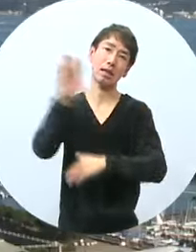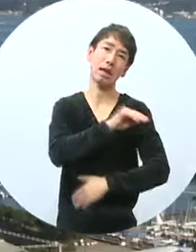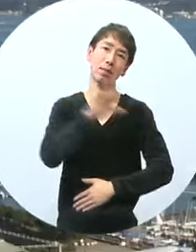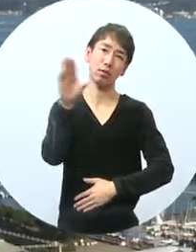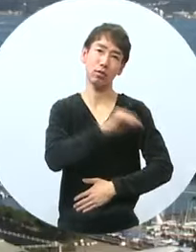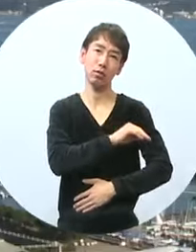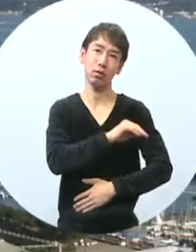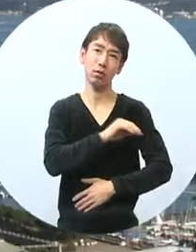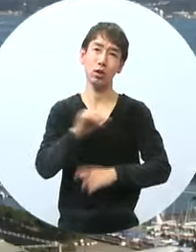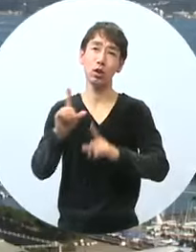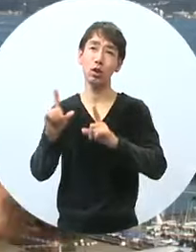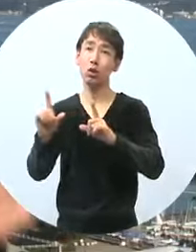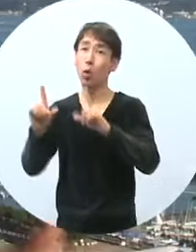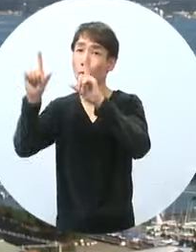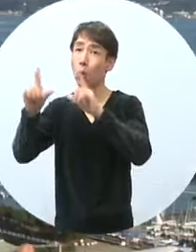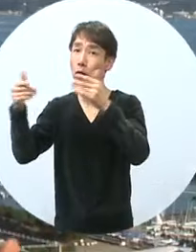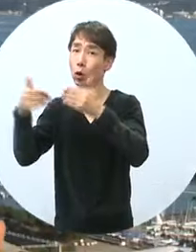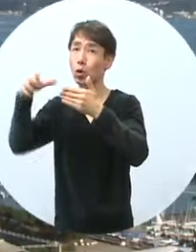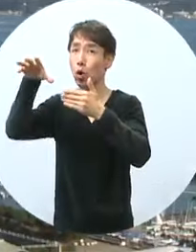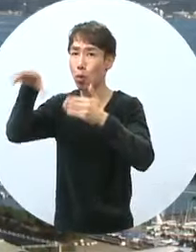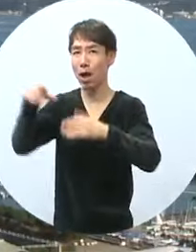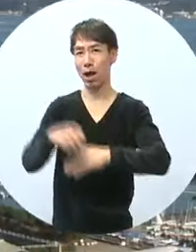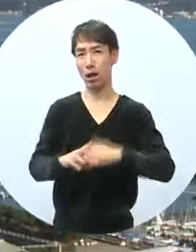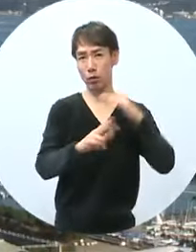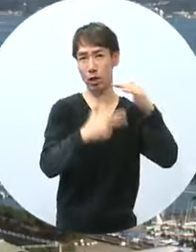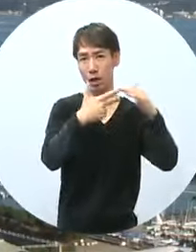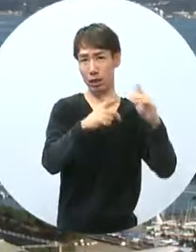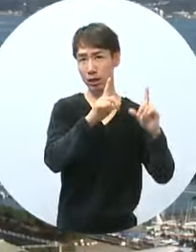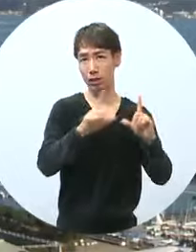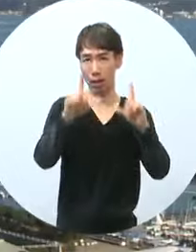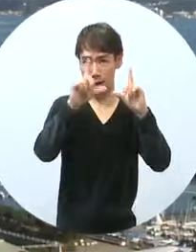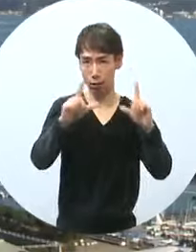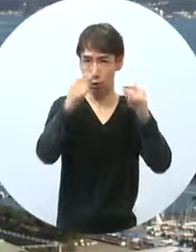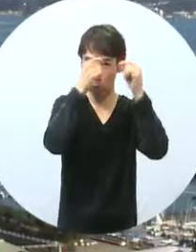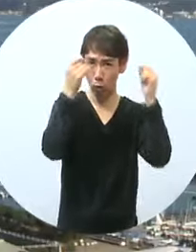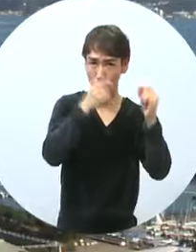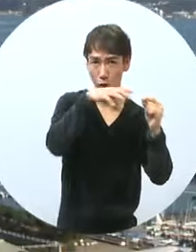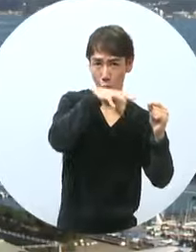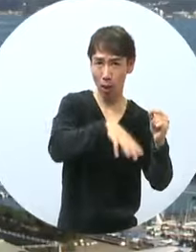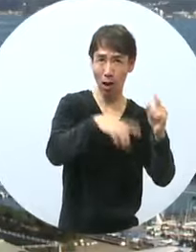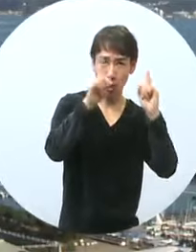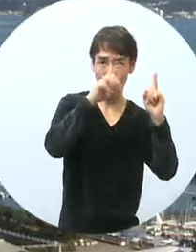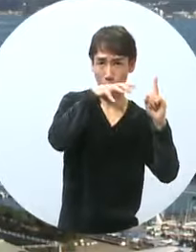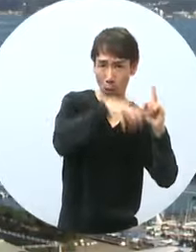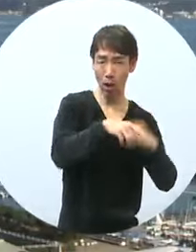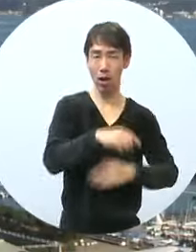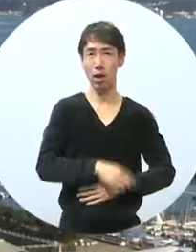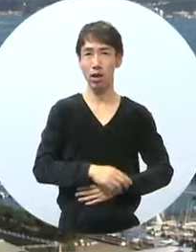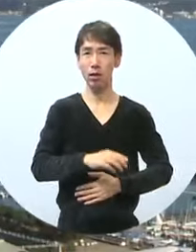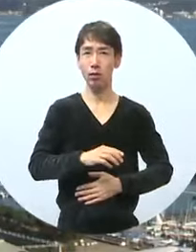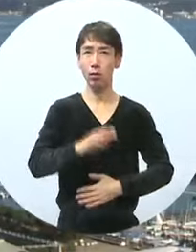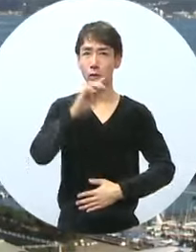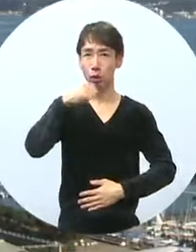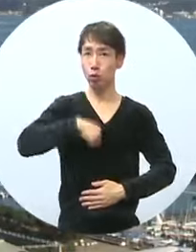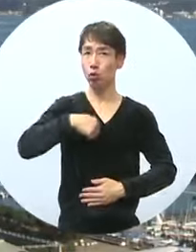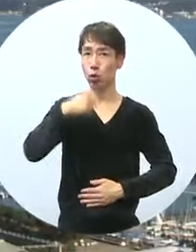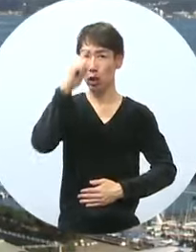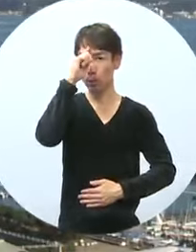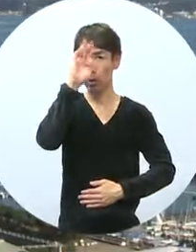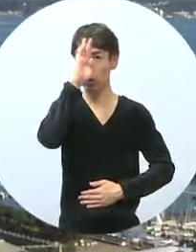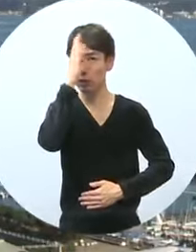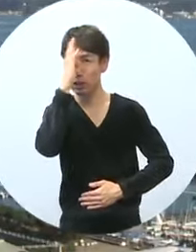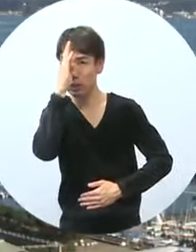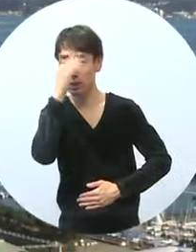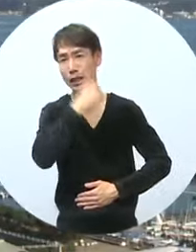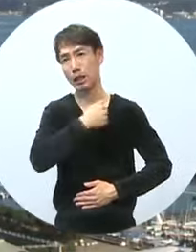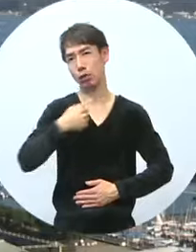東京は仕事する場所で、藤沢は完全にプライベートの場所、オフな場所、そういうなんか自分の中でもスイッチをですね、こう切り替えることができる